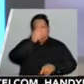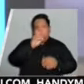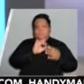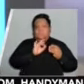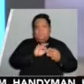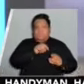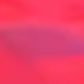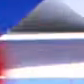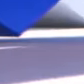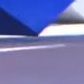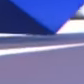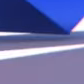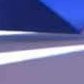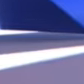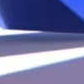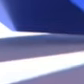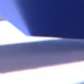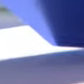si John Consulta.